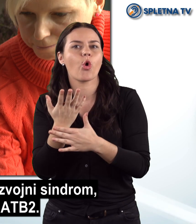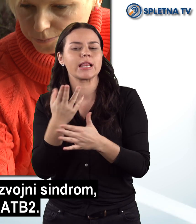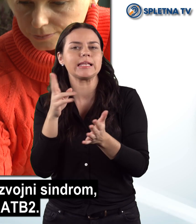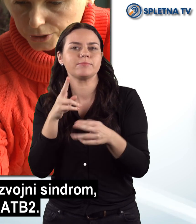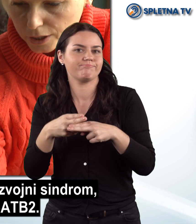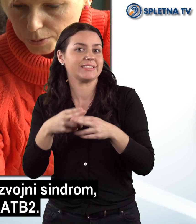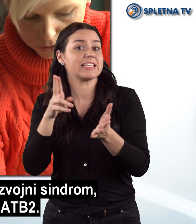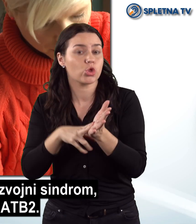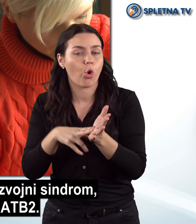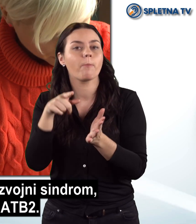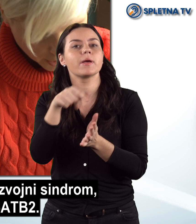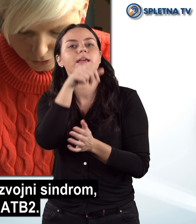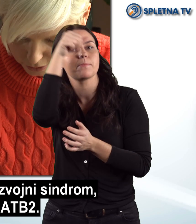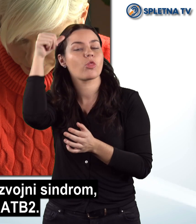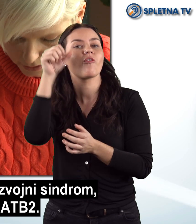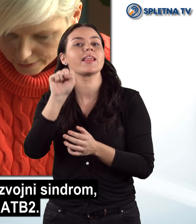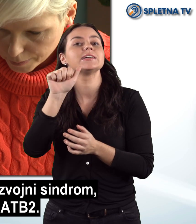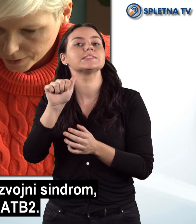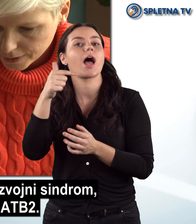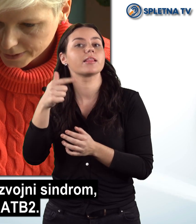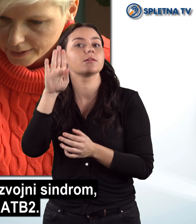imenovan SATB2.